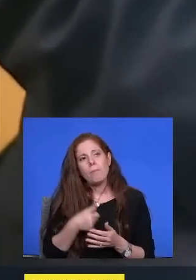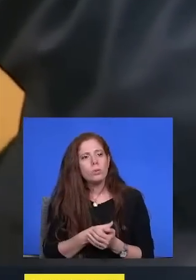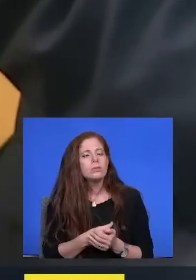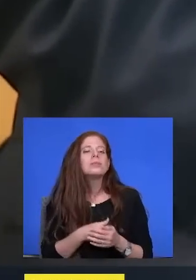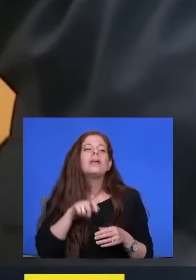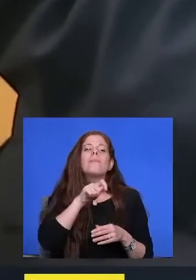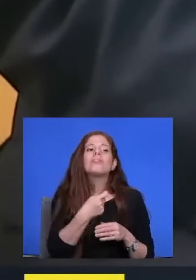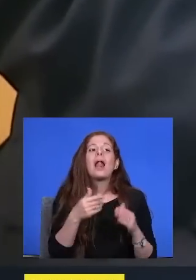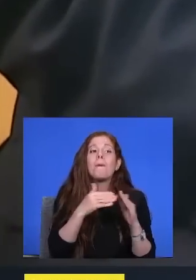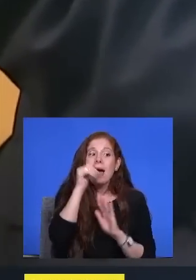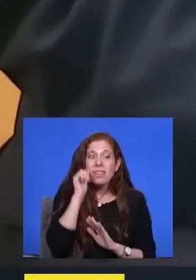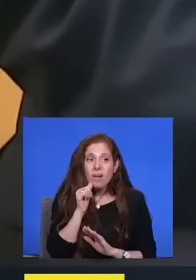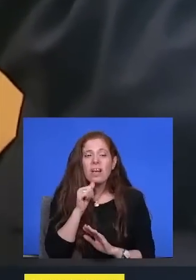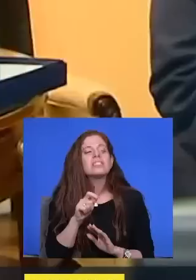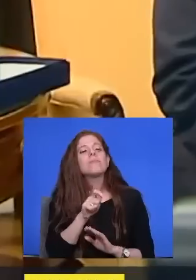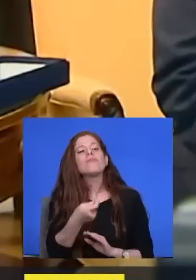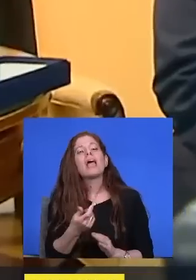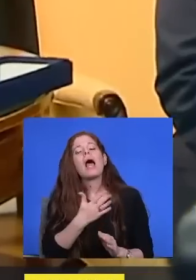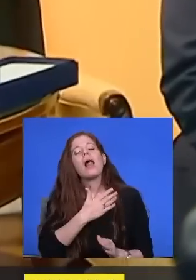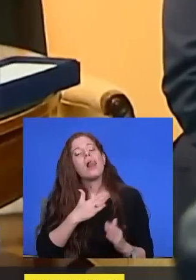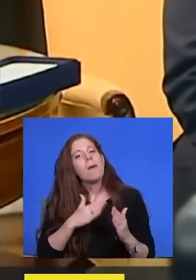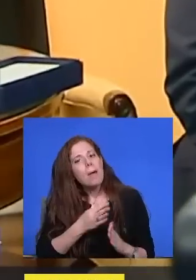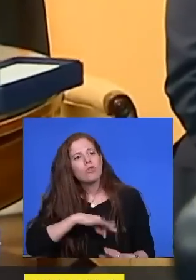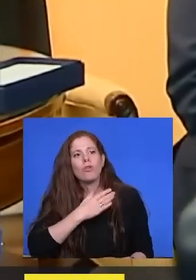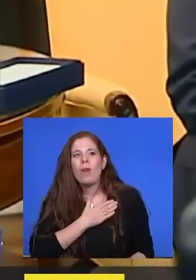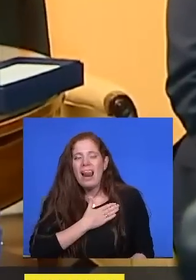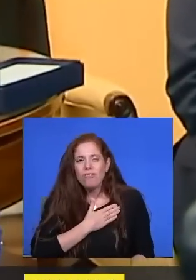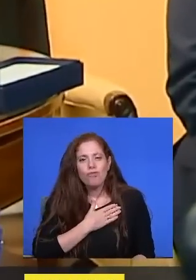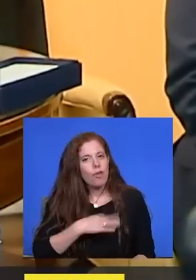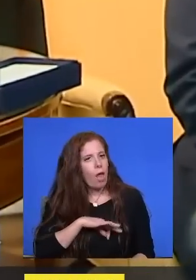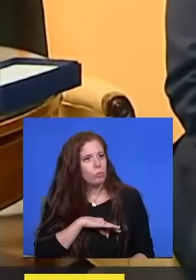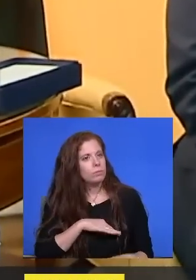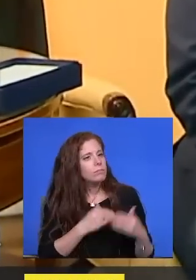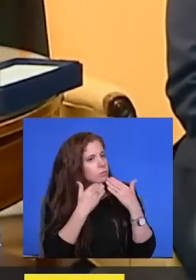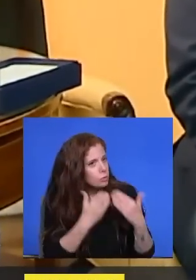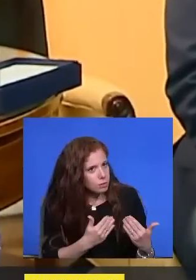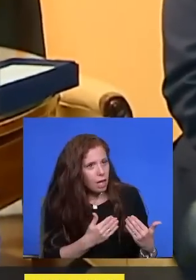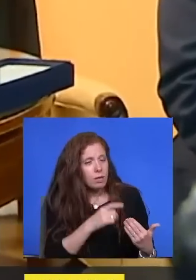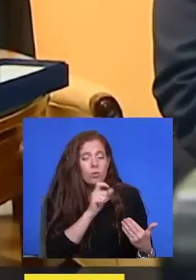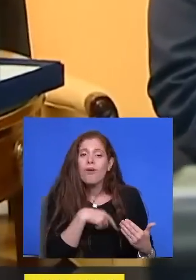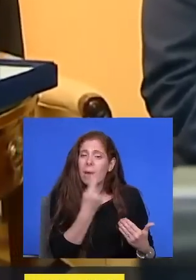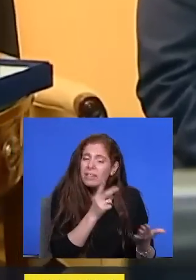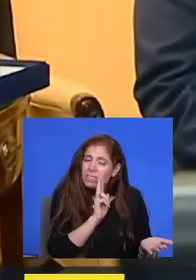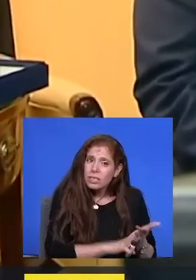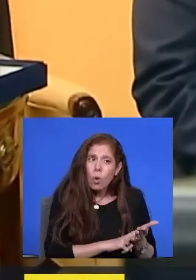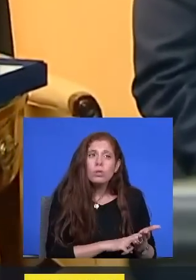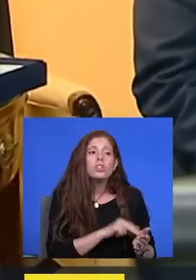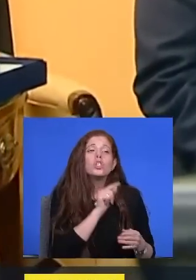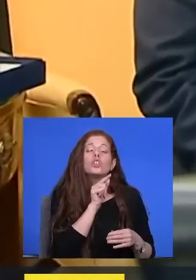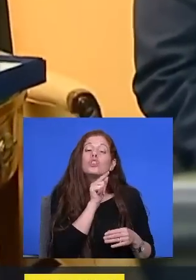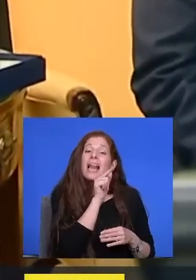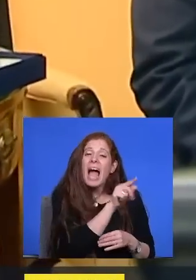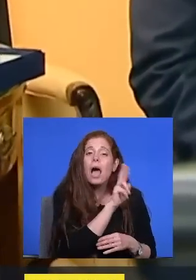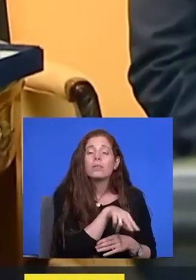and it's a key to our country and to our hearts. Thank you, Mr. President, and I have said, and this is true, that you have the